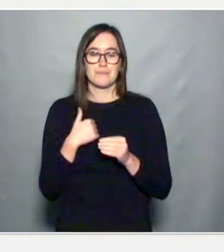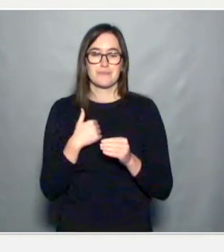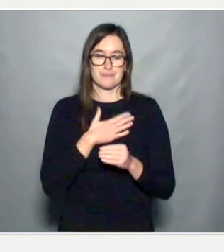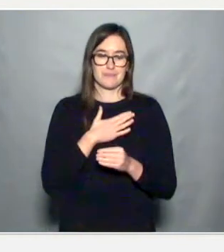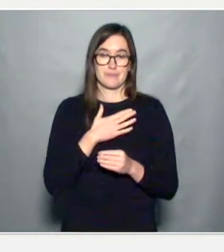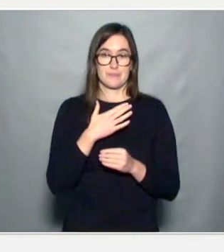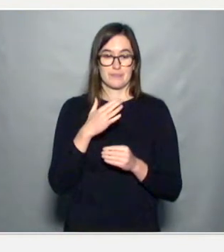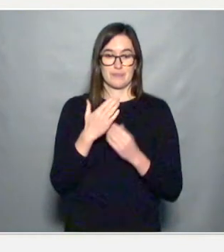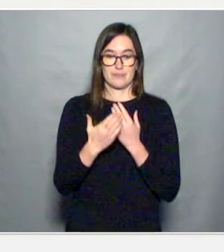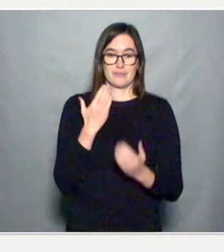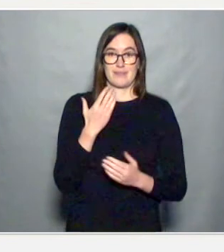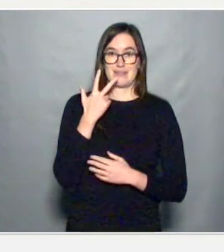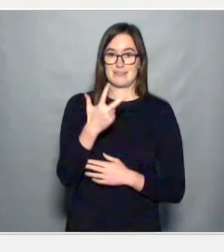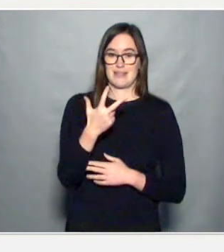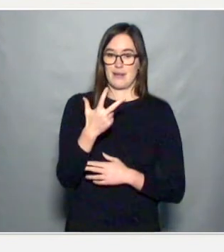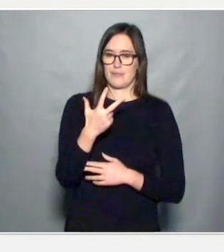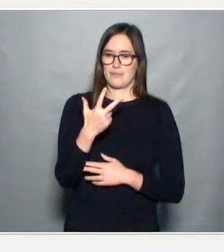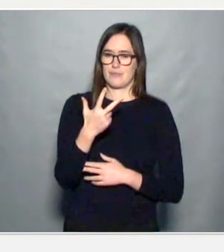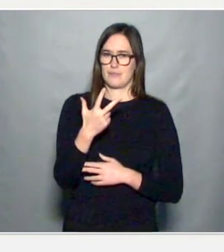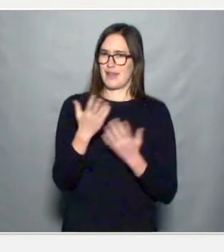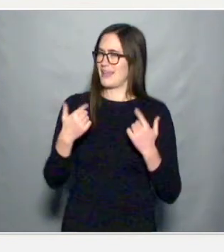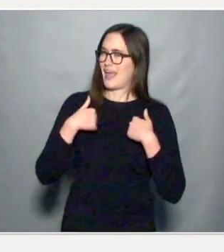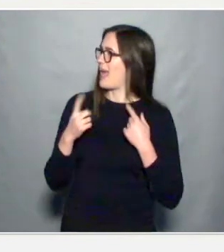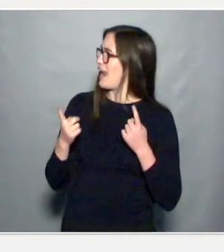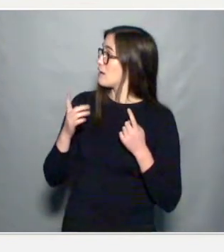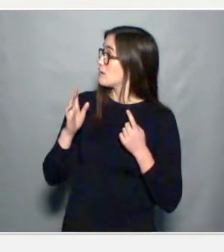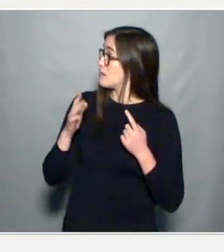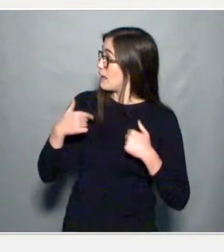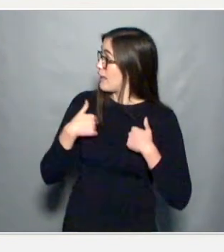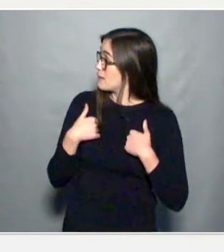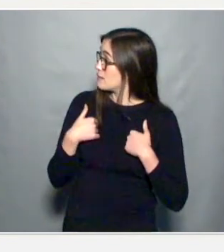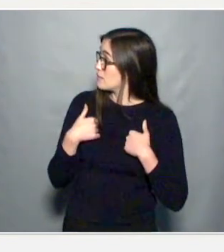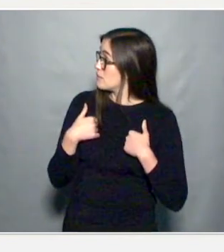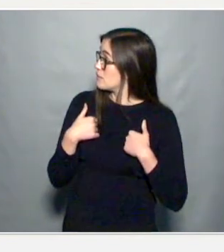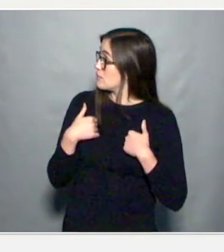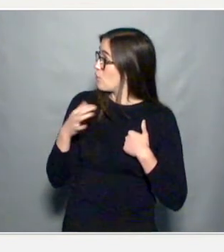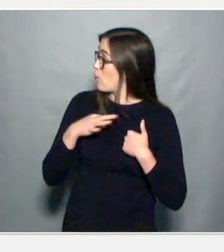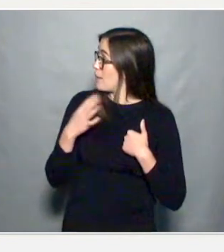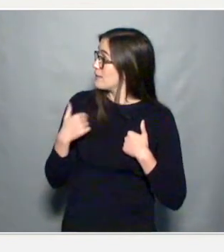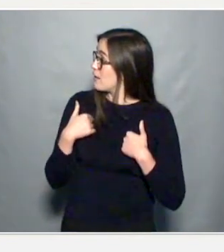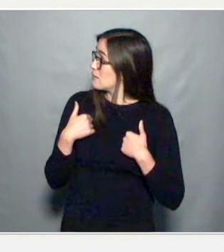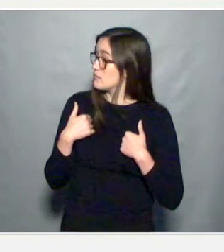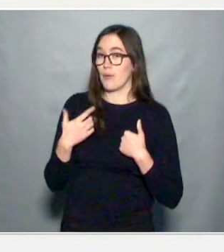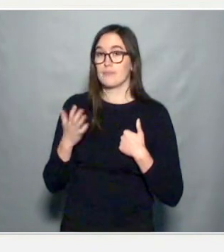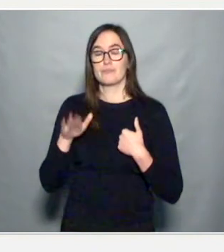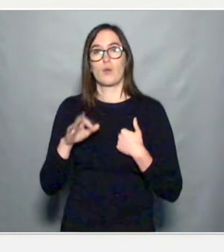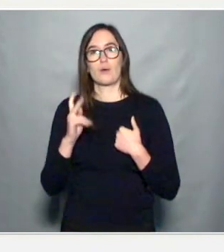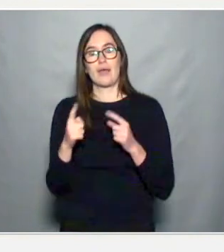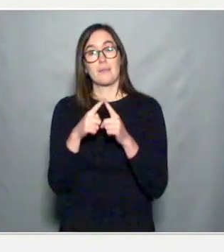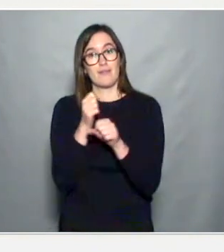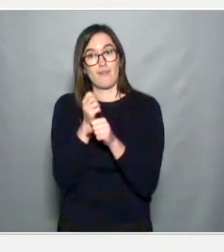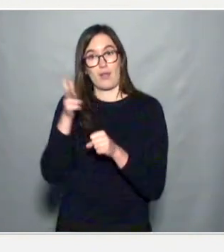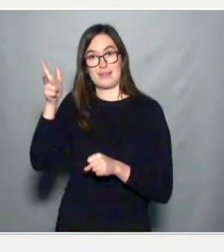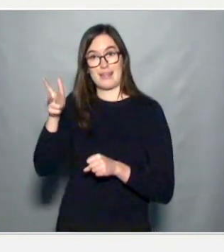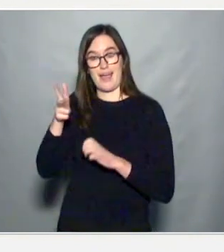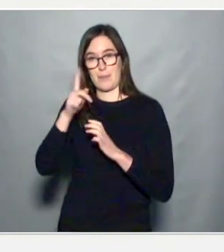här. Det är inte jag tror jag. Eller är det jag? Jag hoppas inte det. Det här är de 3 viktigaste